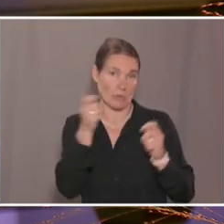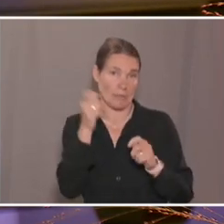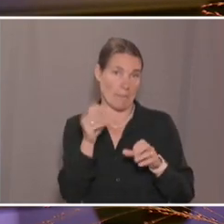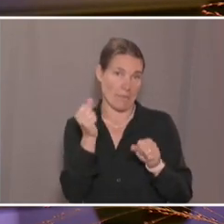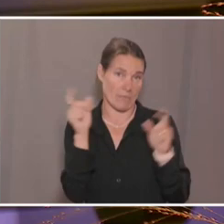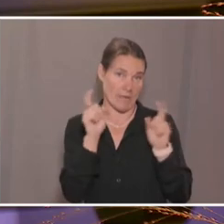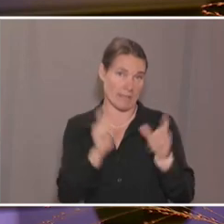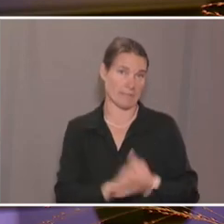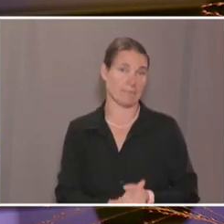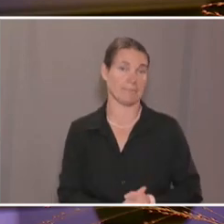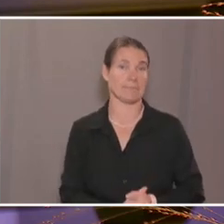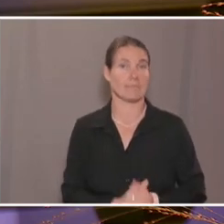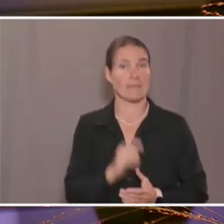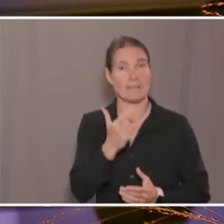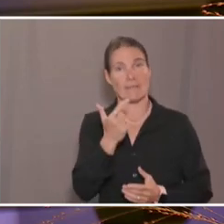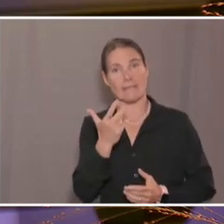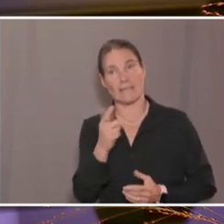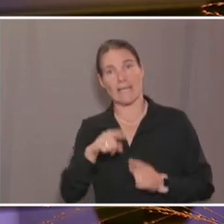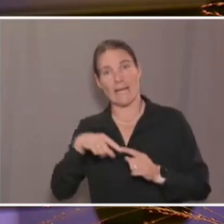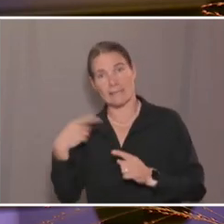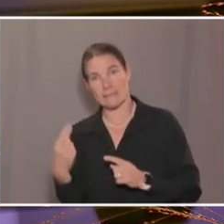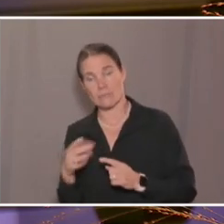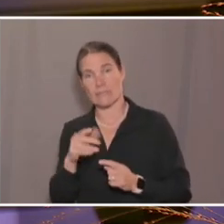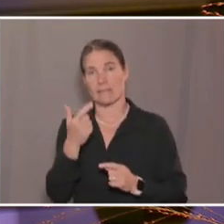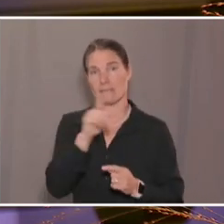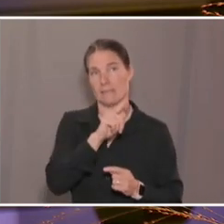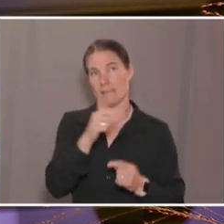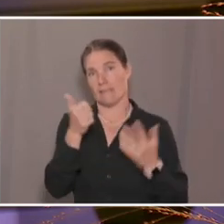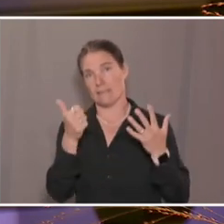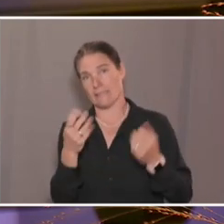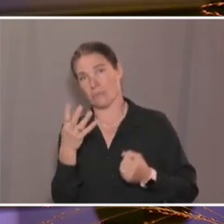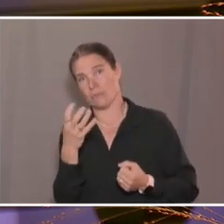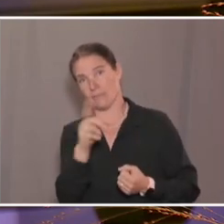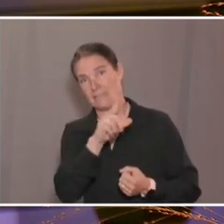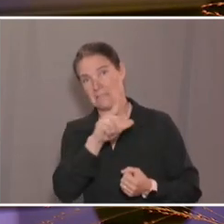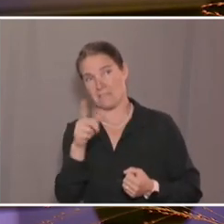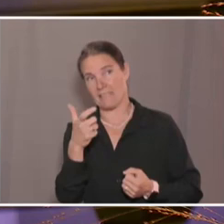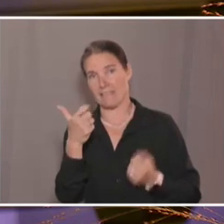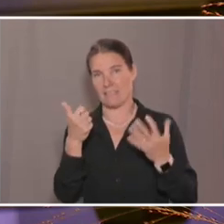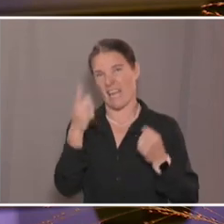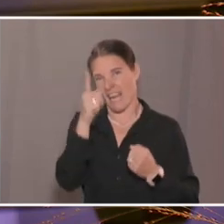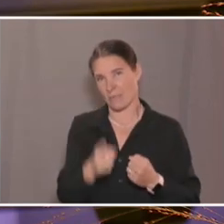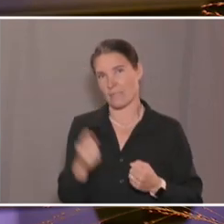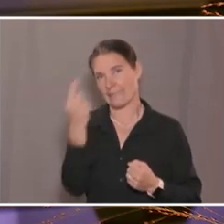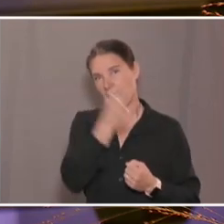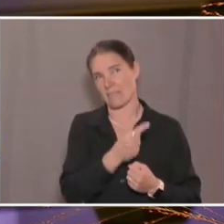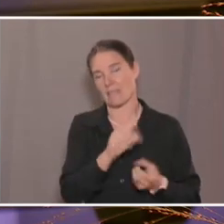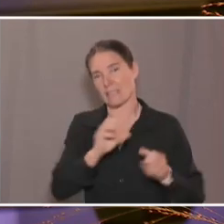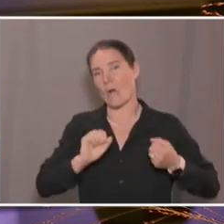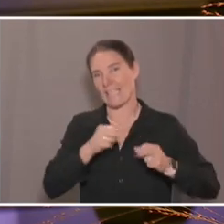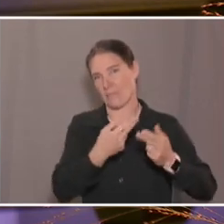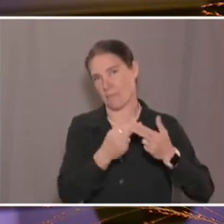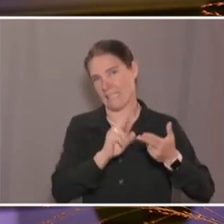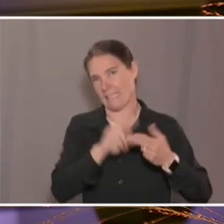Track und zwei, drei andere werden 2046 bei der 100-Jahr-Feier noch aktive Mitglieder der